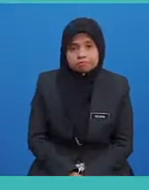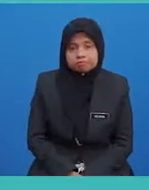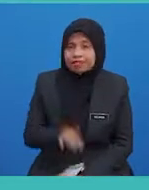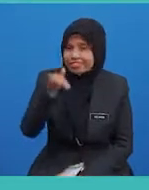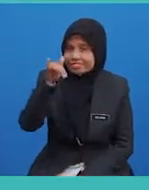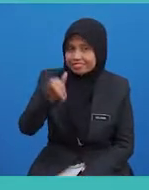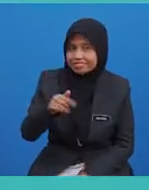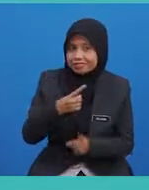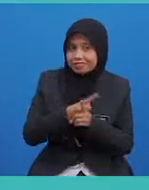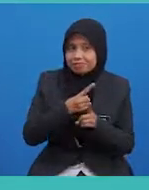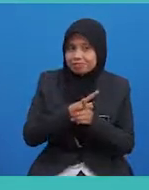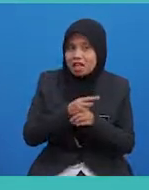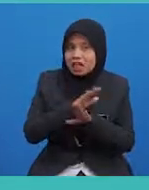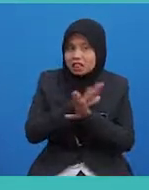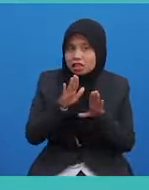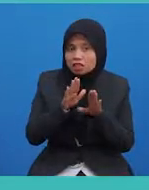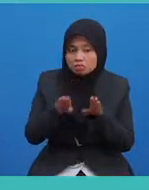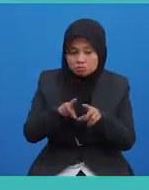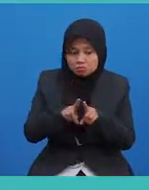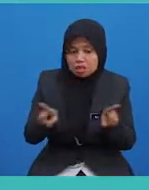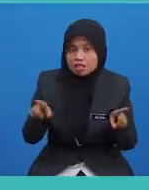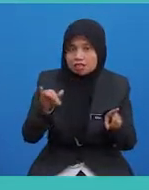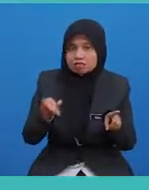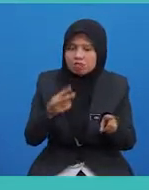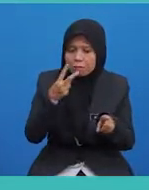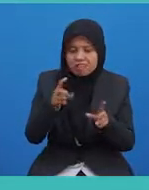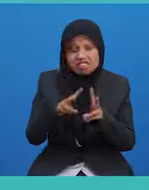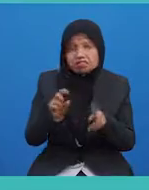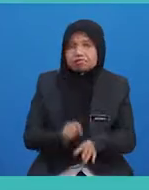Ya, benar. Tiada perbezaan yang ketara.